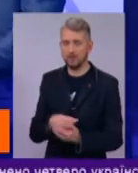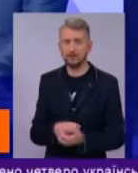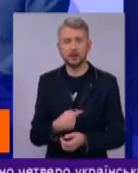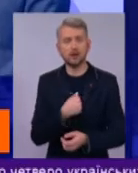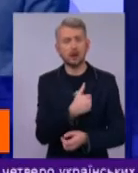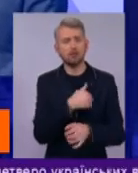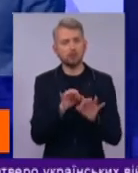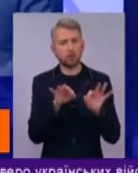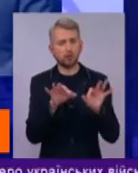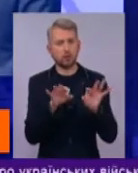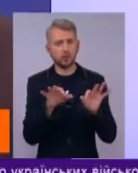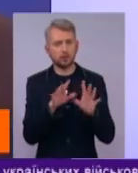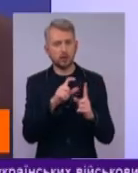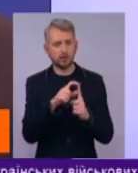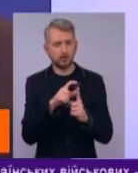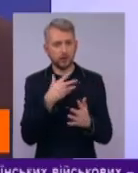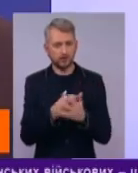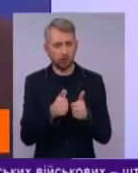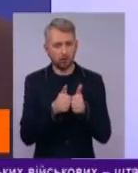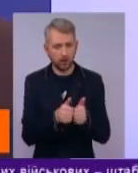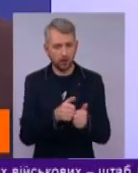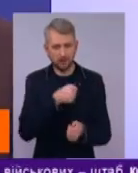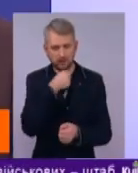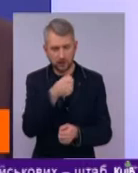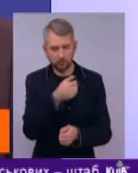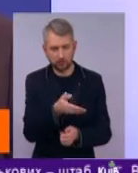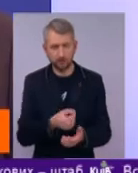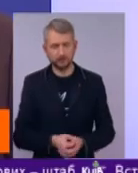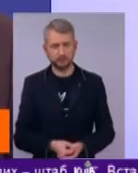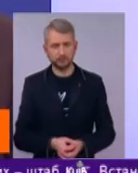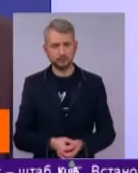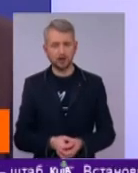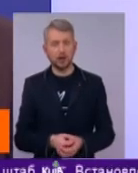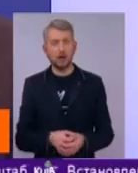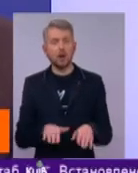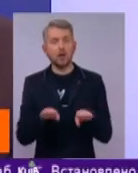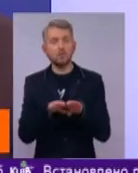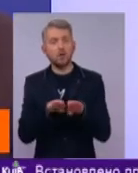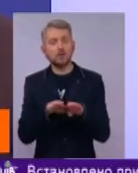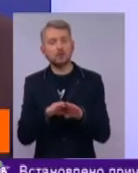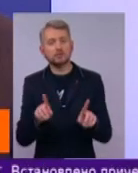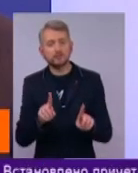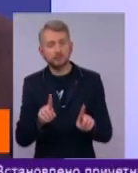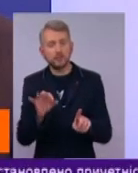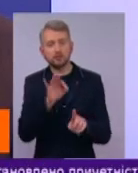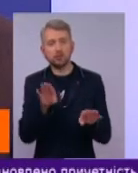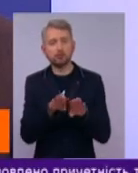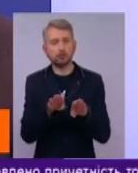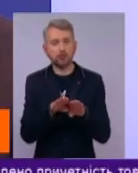хочу прокоментувати слова свого колеги, старшого. Схожість насамперед щодо